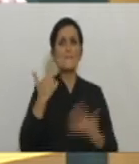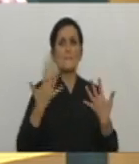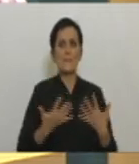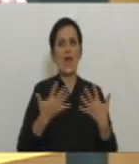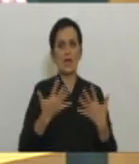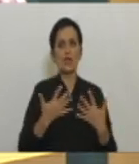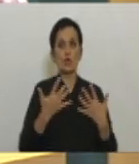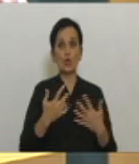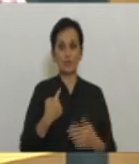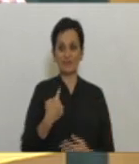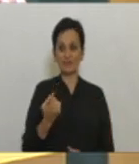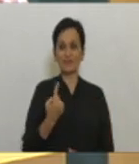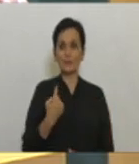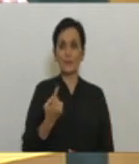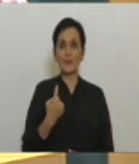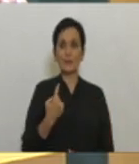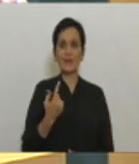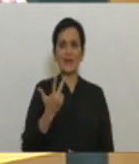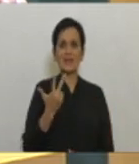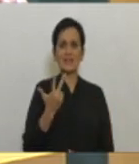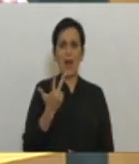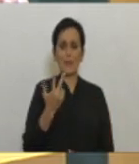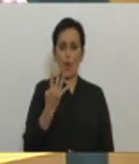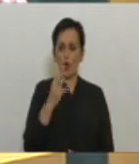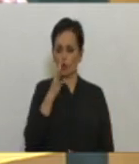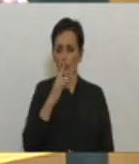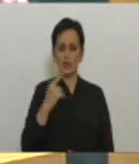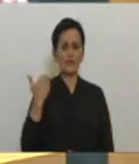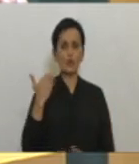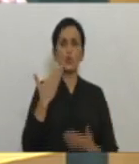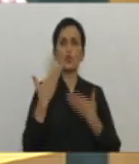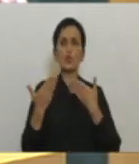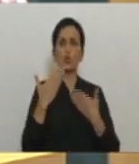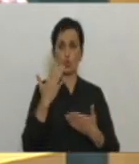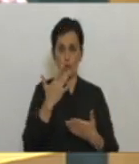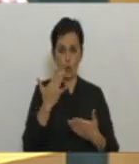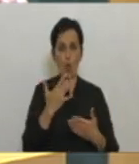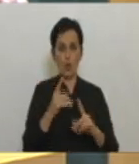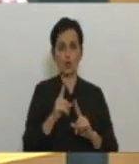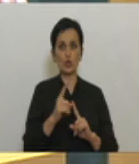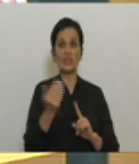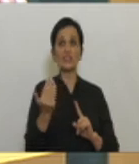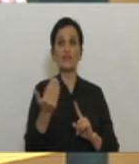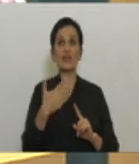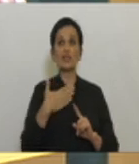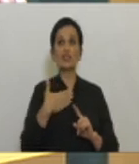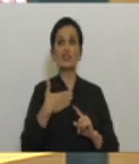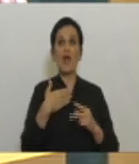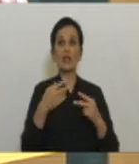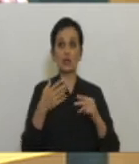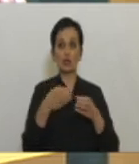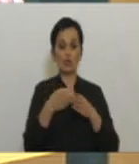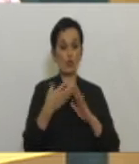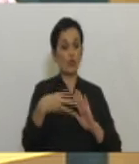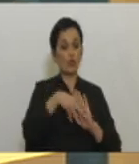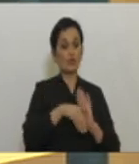პასუხი ჩვენი სულ რაღაც 3-4 თვის წინანდელი ურთიერთობიდან. პოლიტიკური მათ შორის თქვენ რომ ჩვენი თანაგუნდელი იყავით,